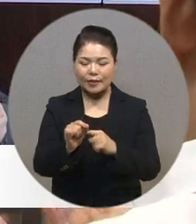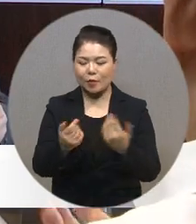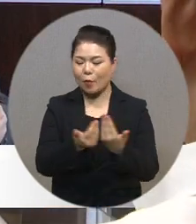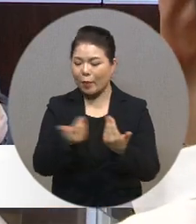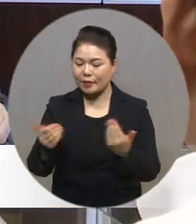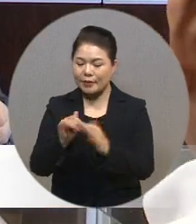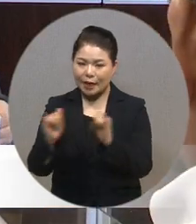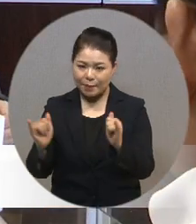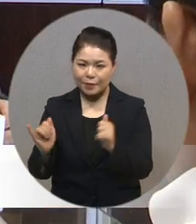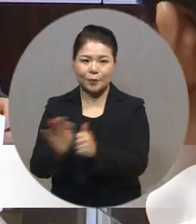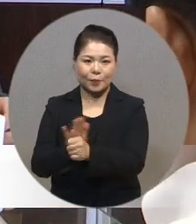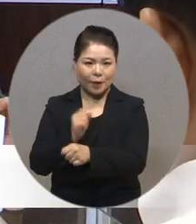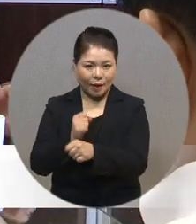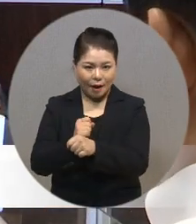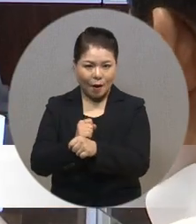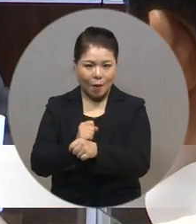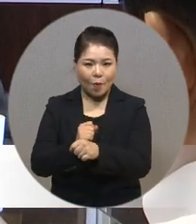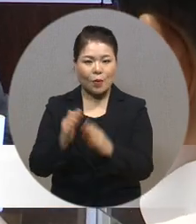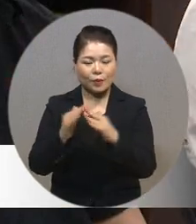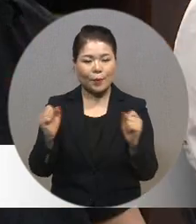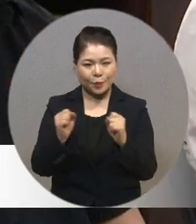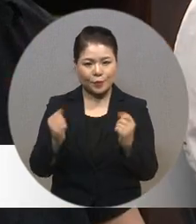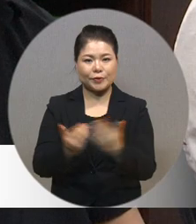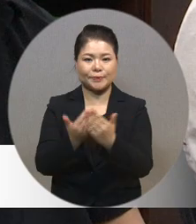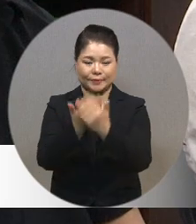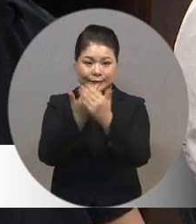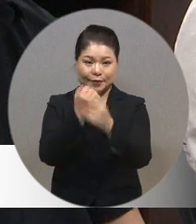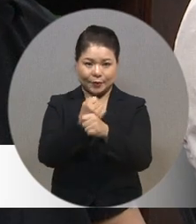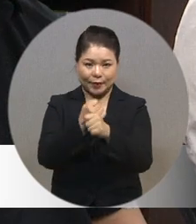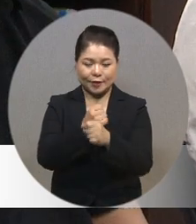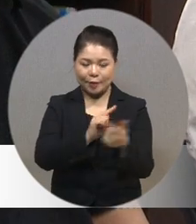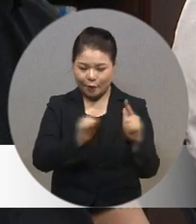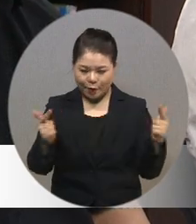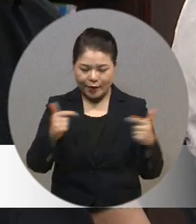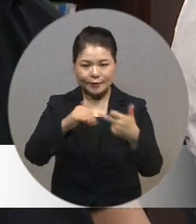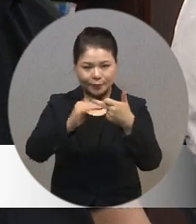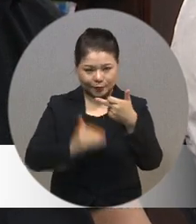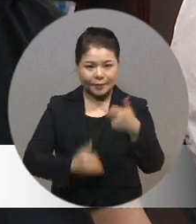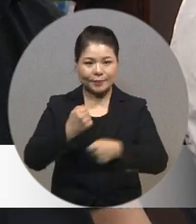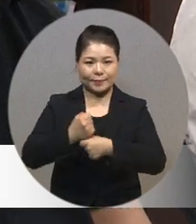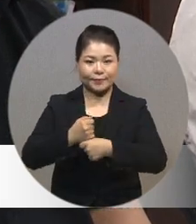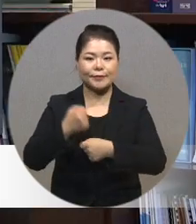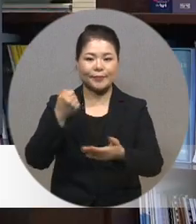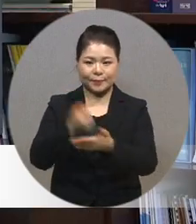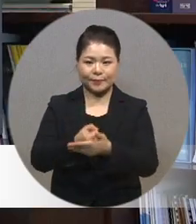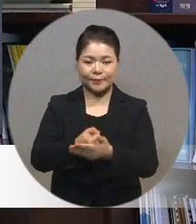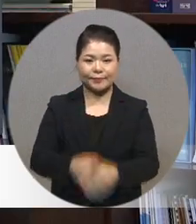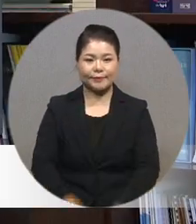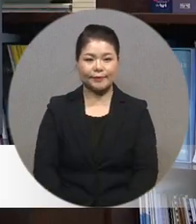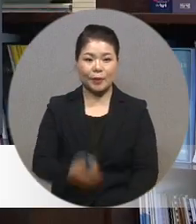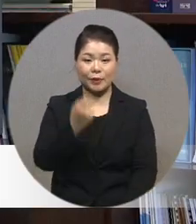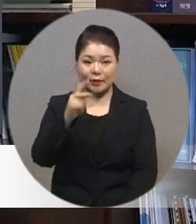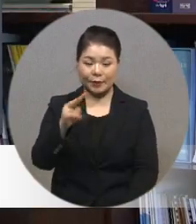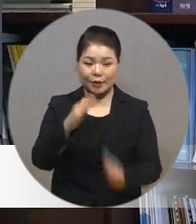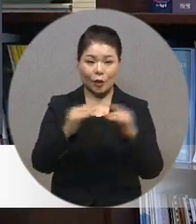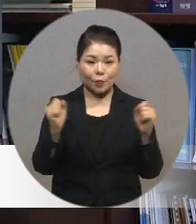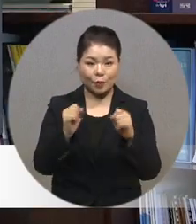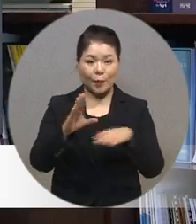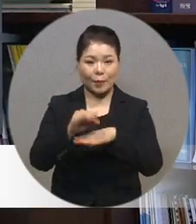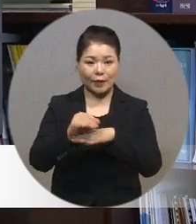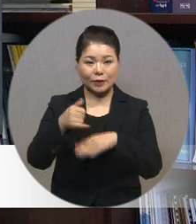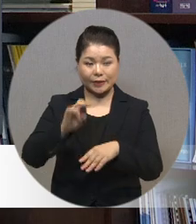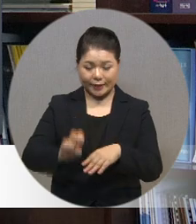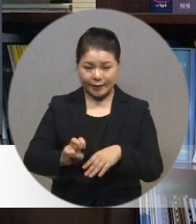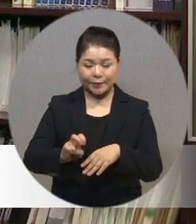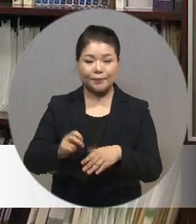대변하고 전북 지역 발전에 이바지하는 다양한 콘텐츠를 적극적으로 제작하기로 했습니다. 복지TV 전북 방송 김태곤 사장은 이번